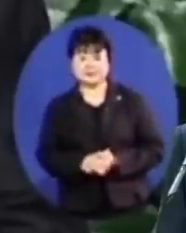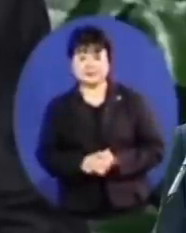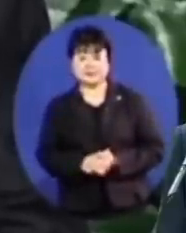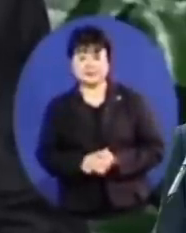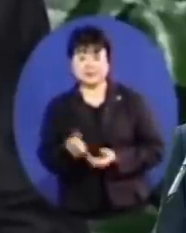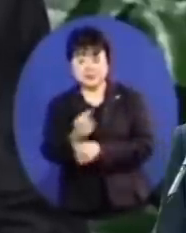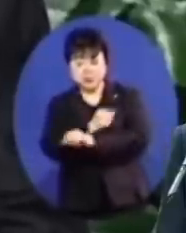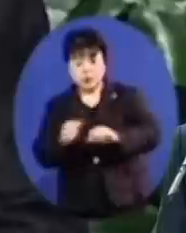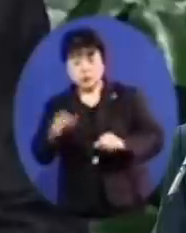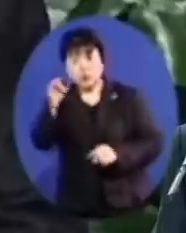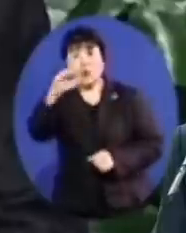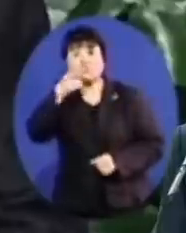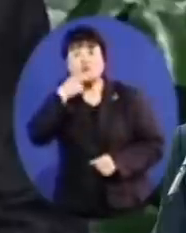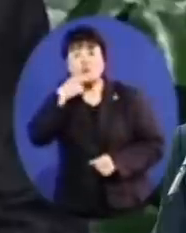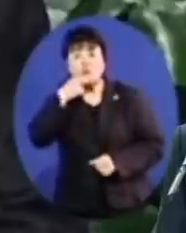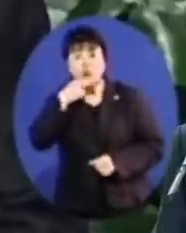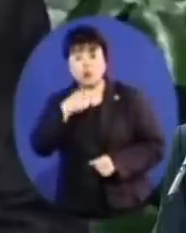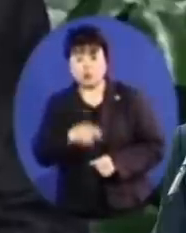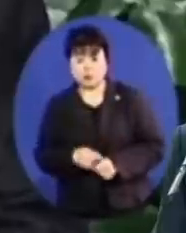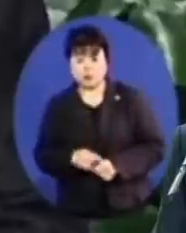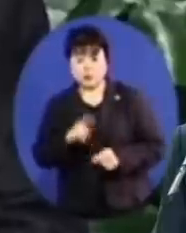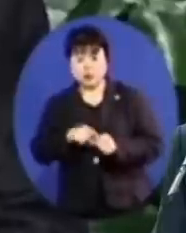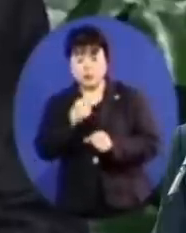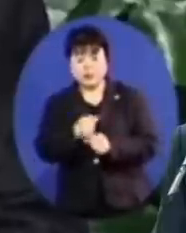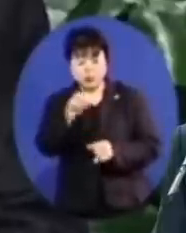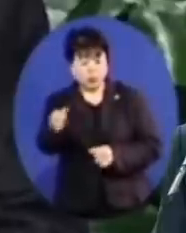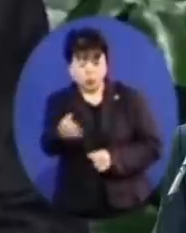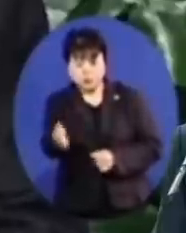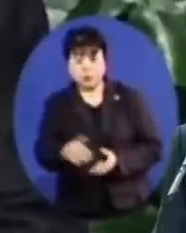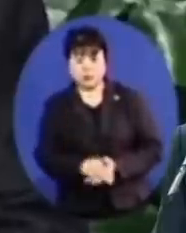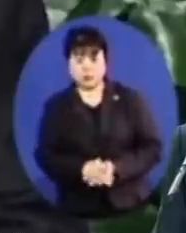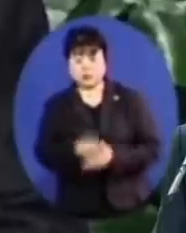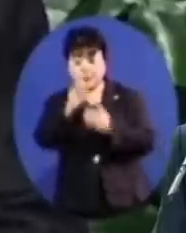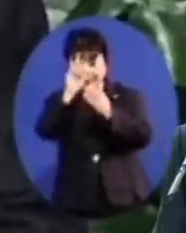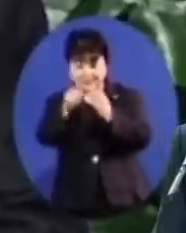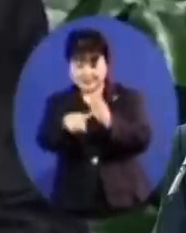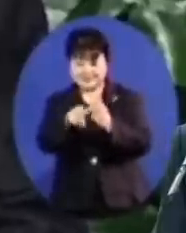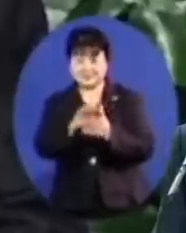그런 돈이 없다는 것입니다. 그럴 때